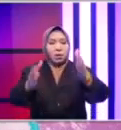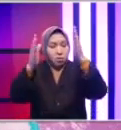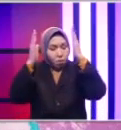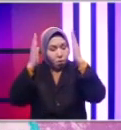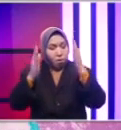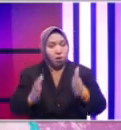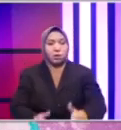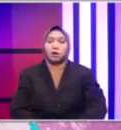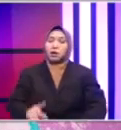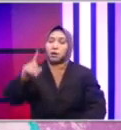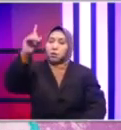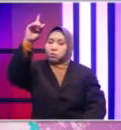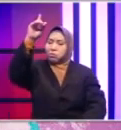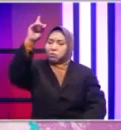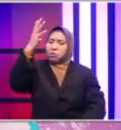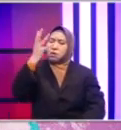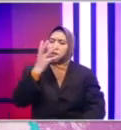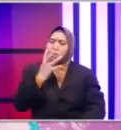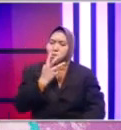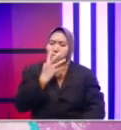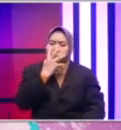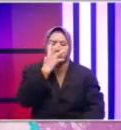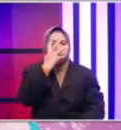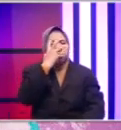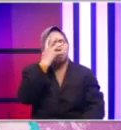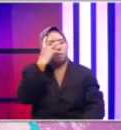move yadaihi mmalam